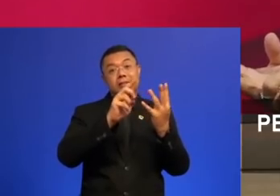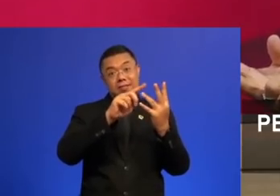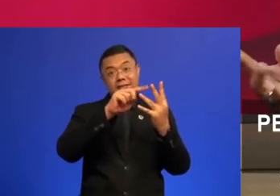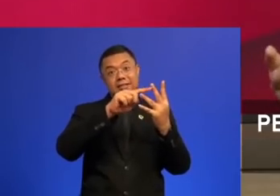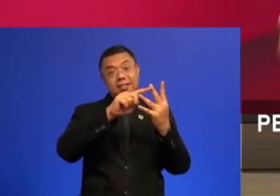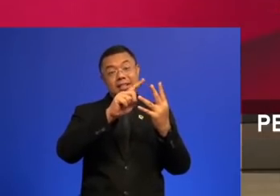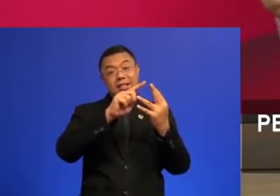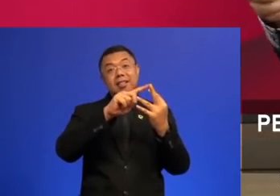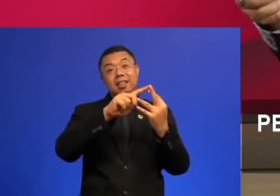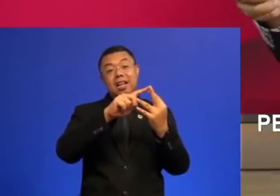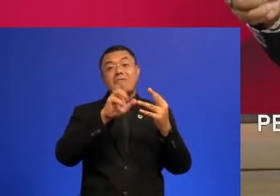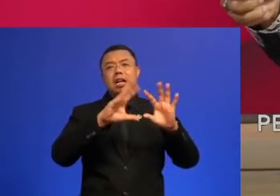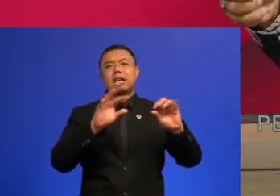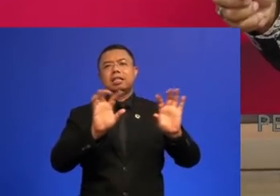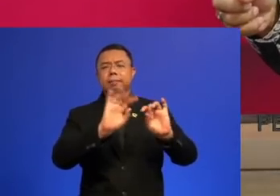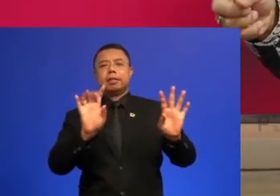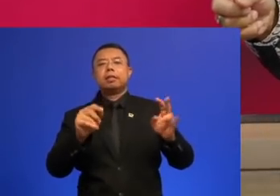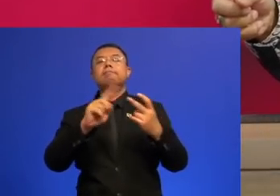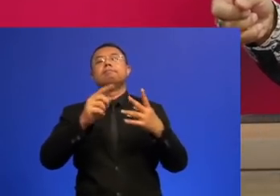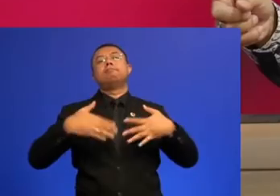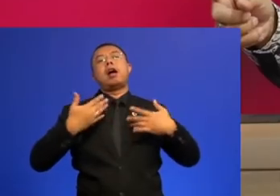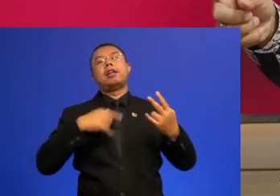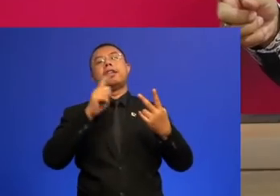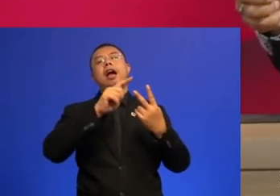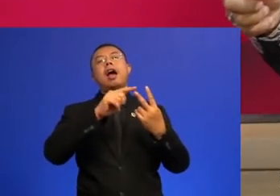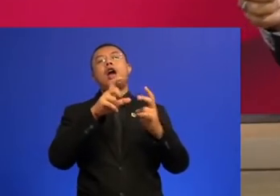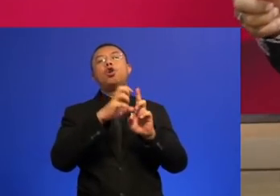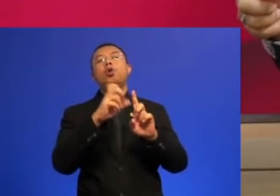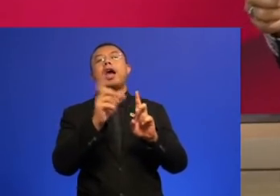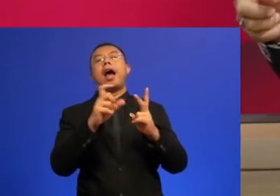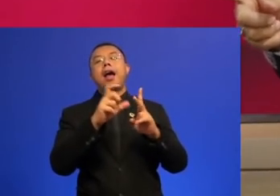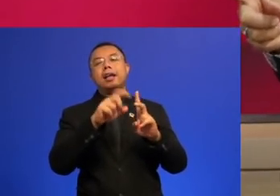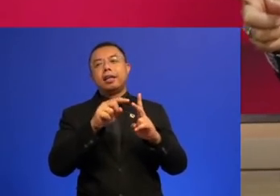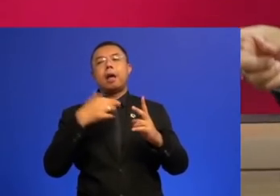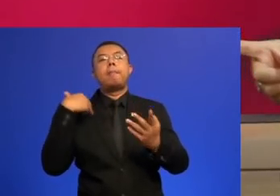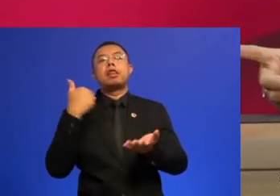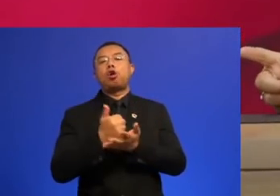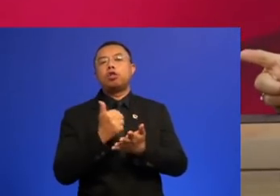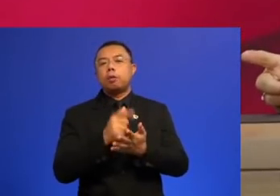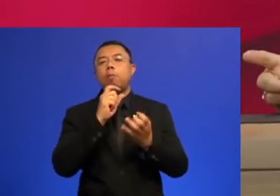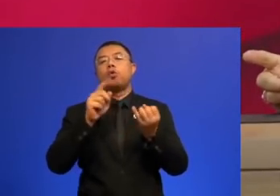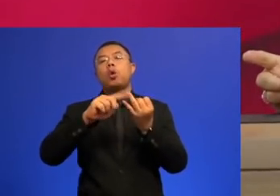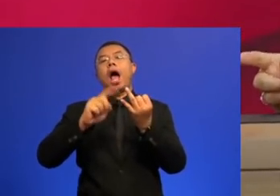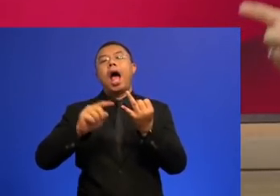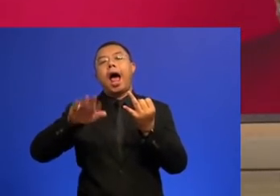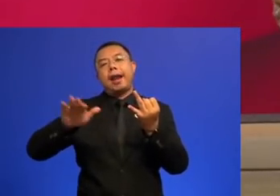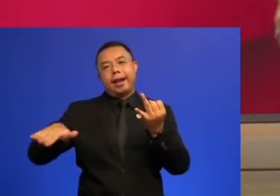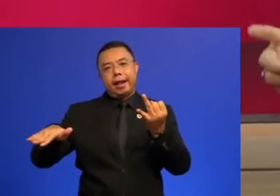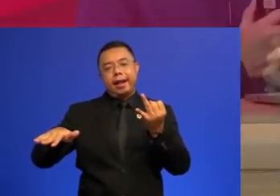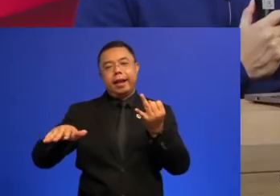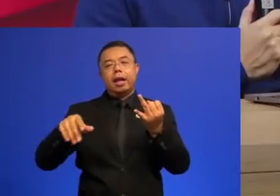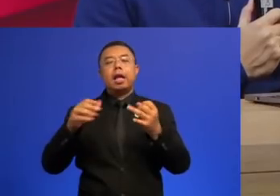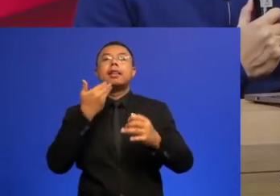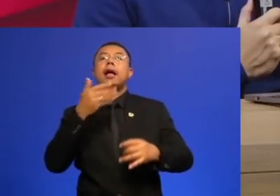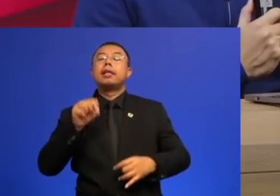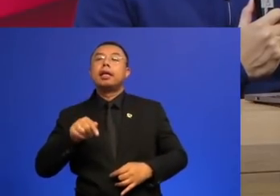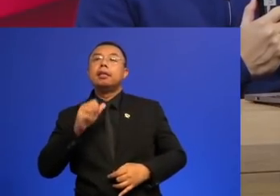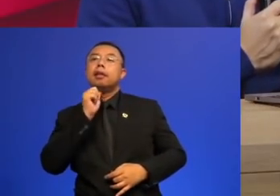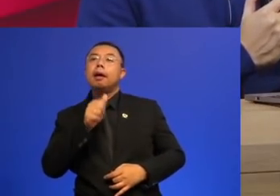Serabutan ya. Serabutan. Berbahagialah Duda ini. Karena bertanggung jawab atas ya, adiknya. Betul. Nah yang nanya ini